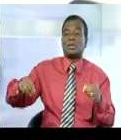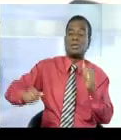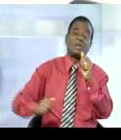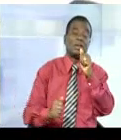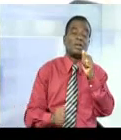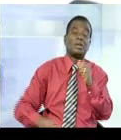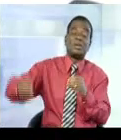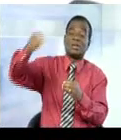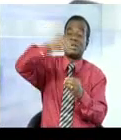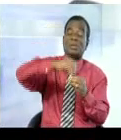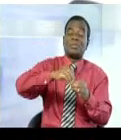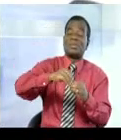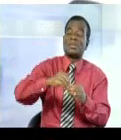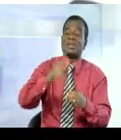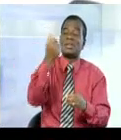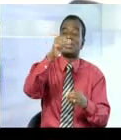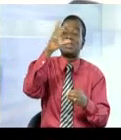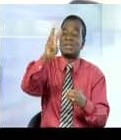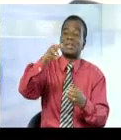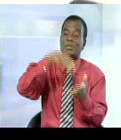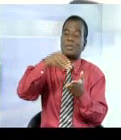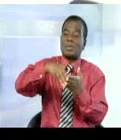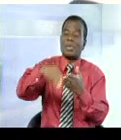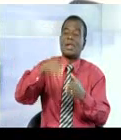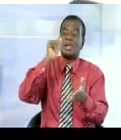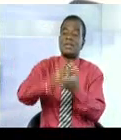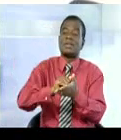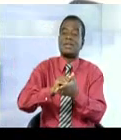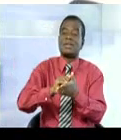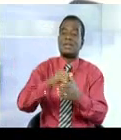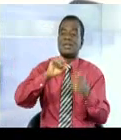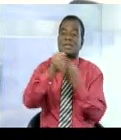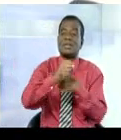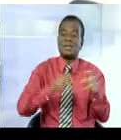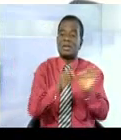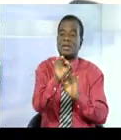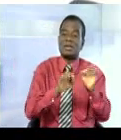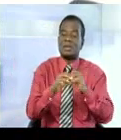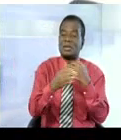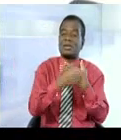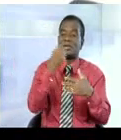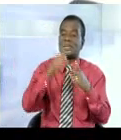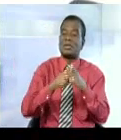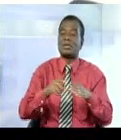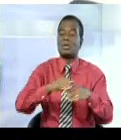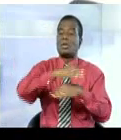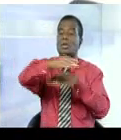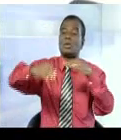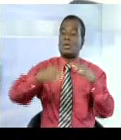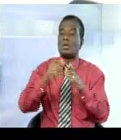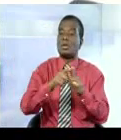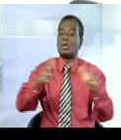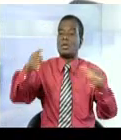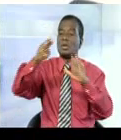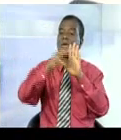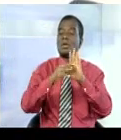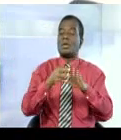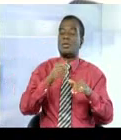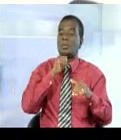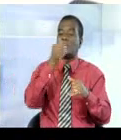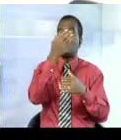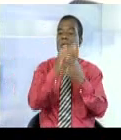francs CFA en termes de chiffre d'affaires. Cette situation traduit simplement une couverture largement